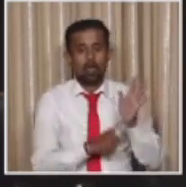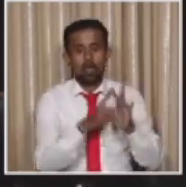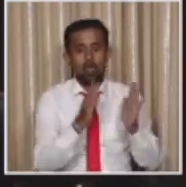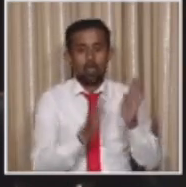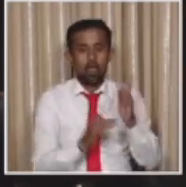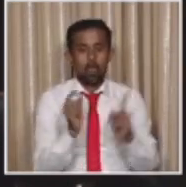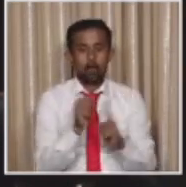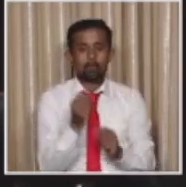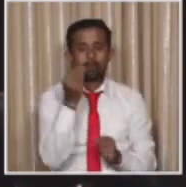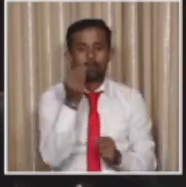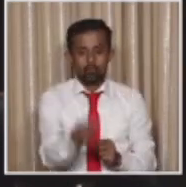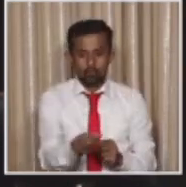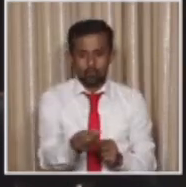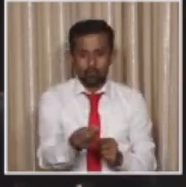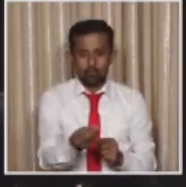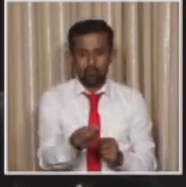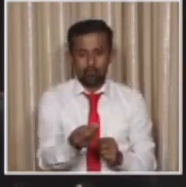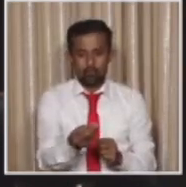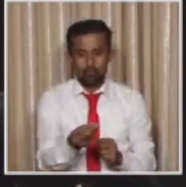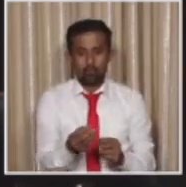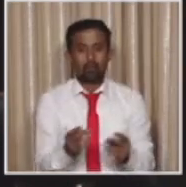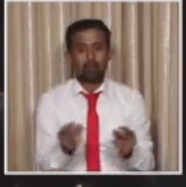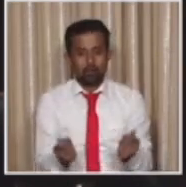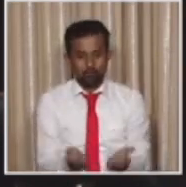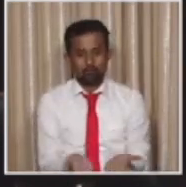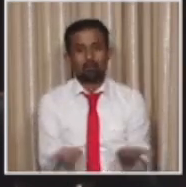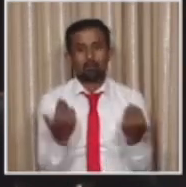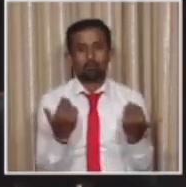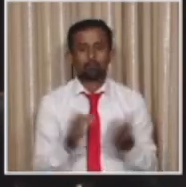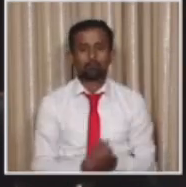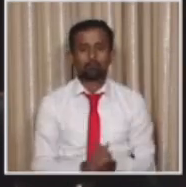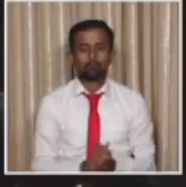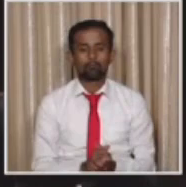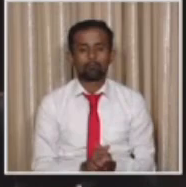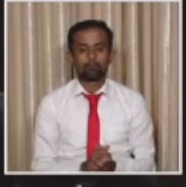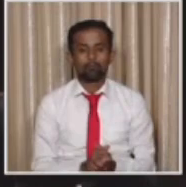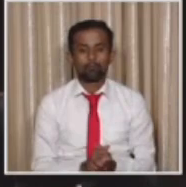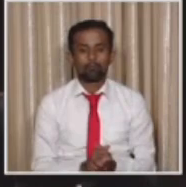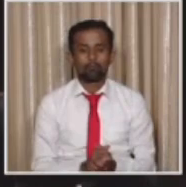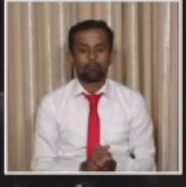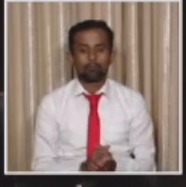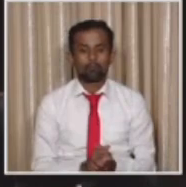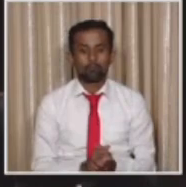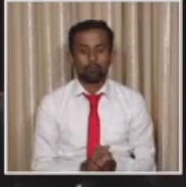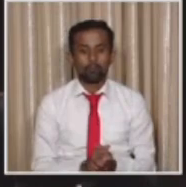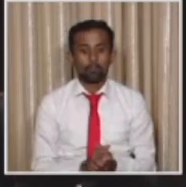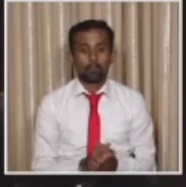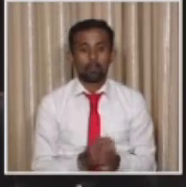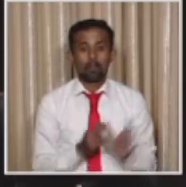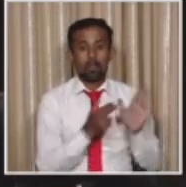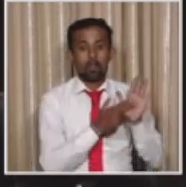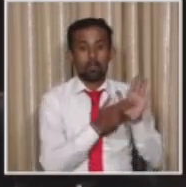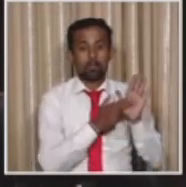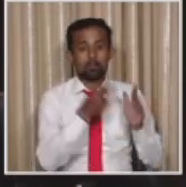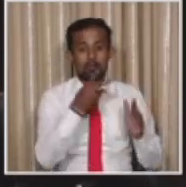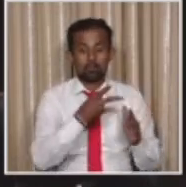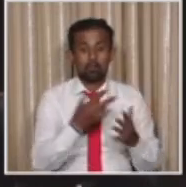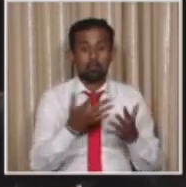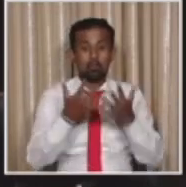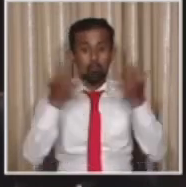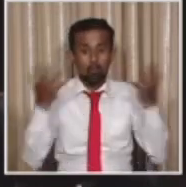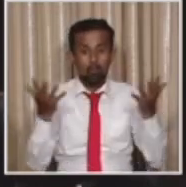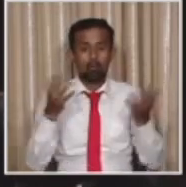මේ ක්‍රියාදාමය පිළිබඳව ගන්න තීන්දුව ගන්න කියලා. ඒ වගේම විශේෂයෙන්ම ඉහළ නයිට්‍රේට් ප්‍රමාණයක් තිබෙනවායි